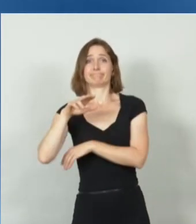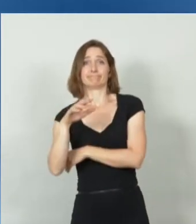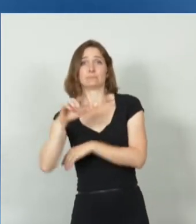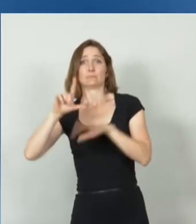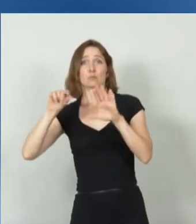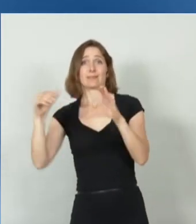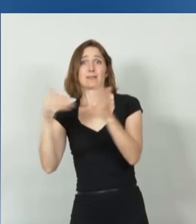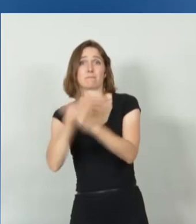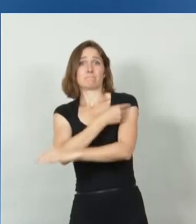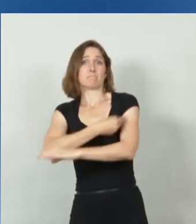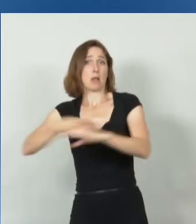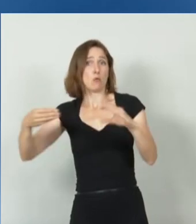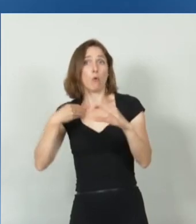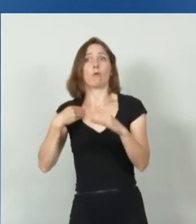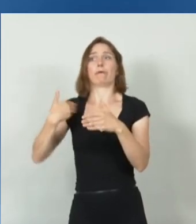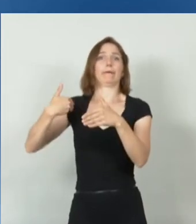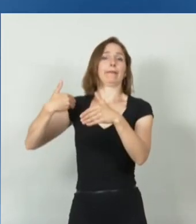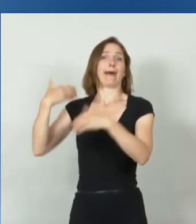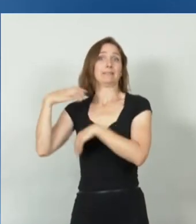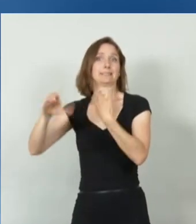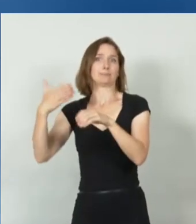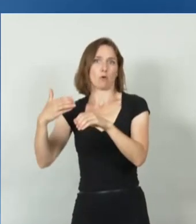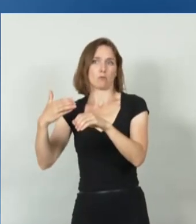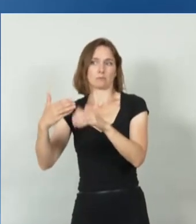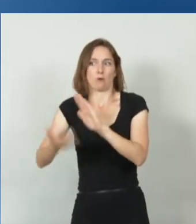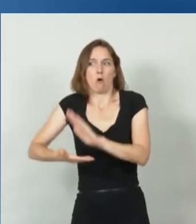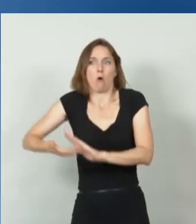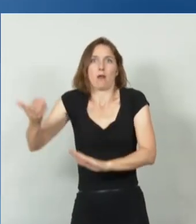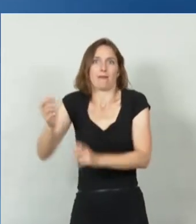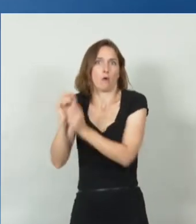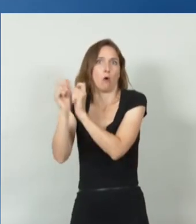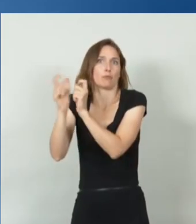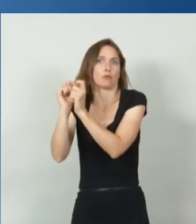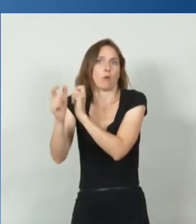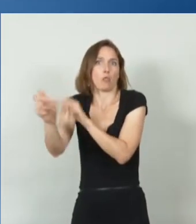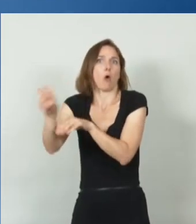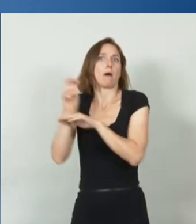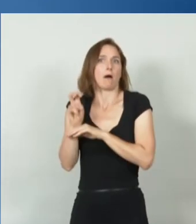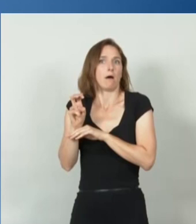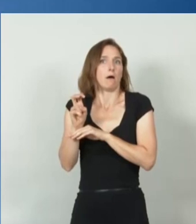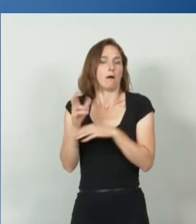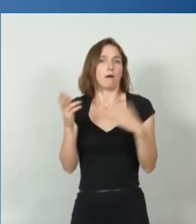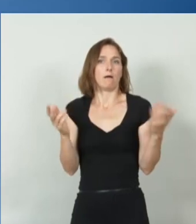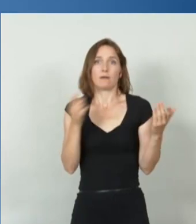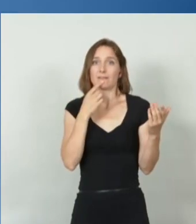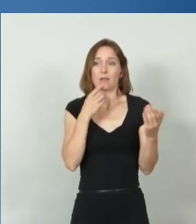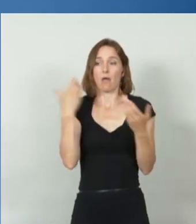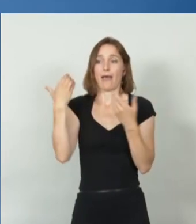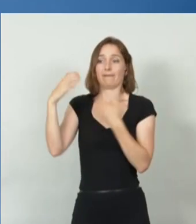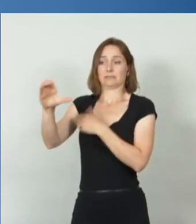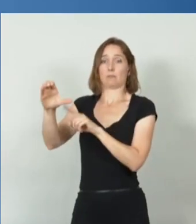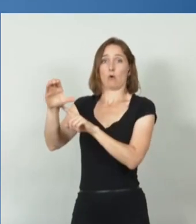les 32 millions de remboursements d'emprunt ça va de soi c'est à dire que on dépense quasiment autant en investissement